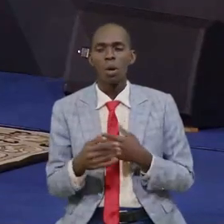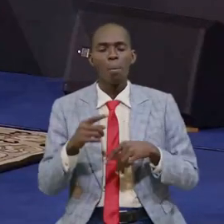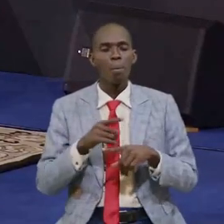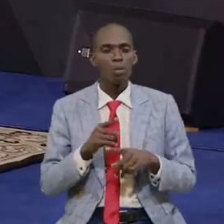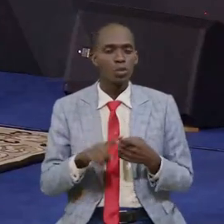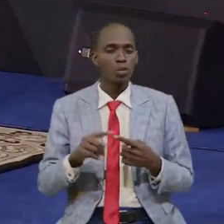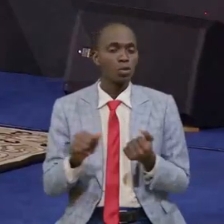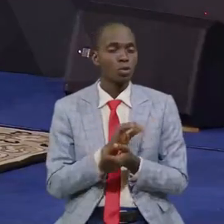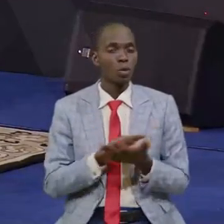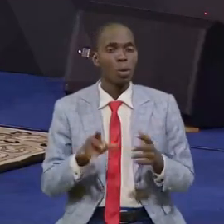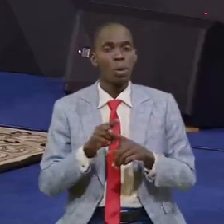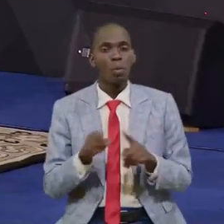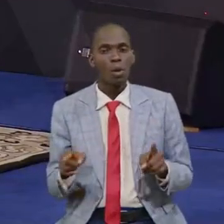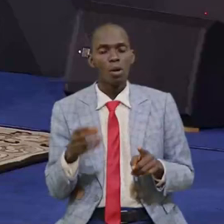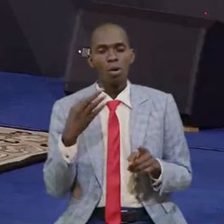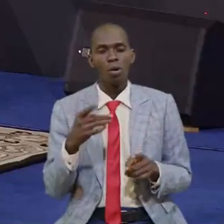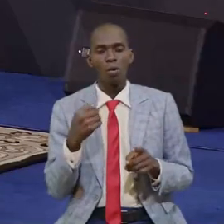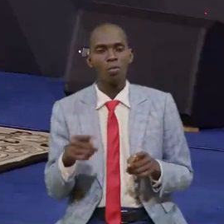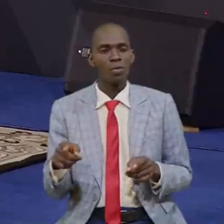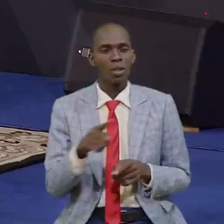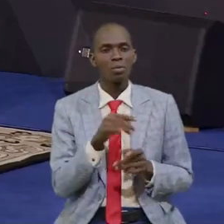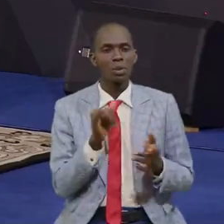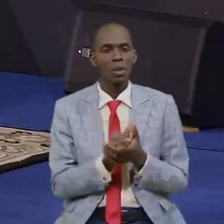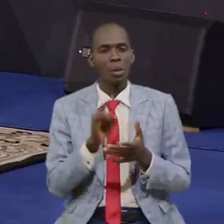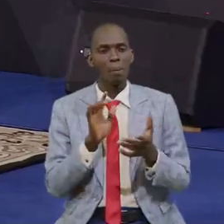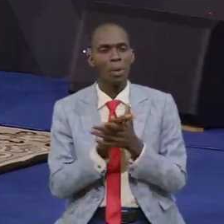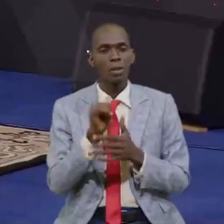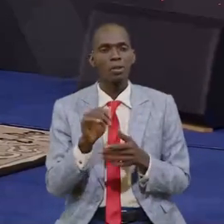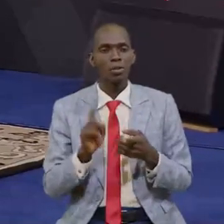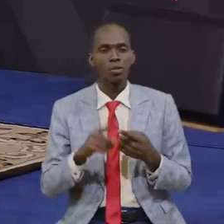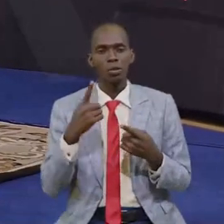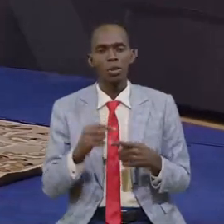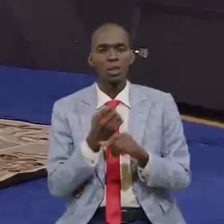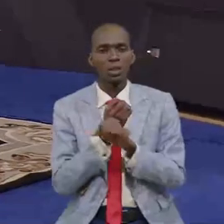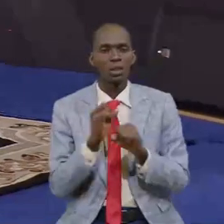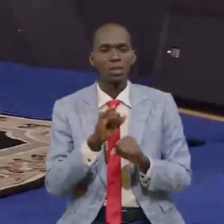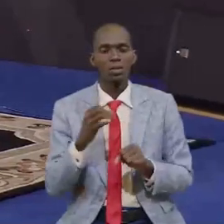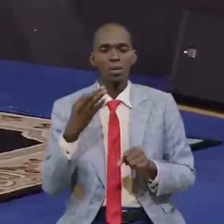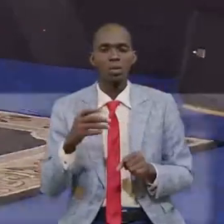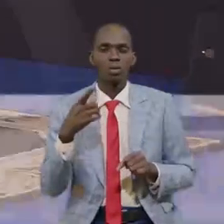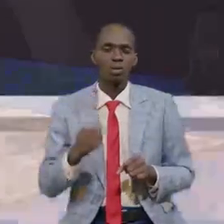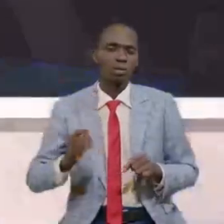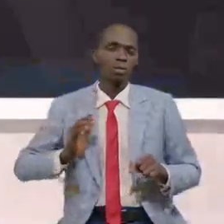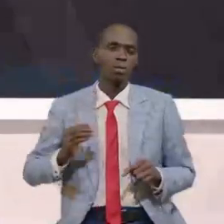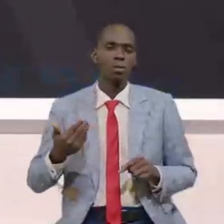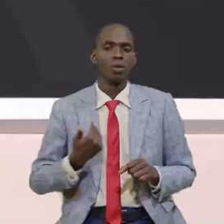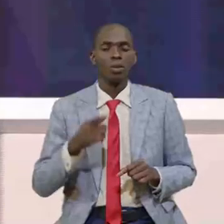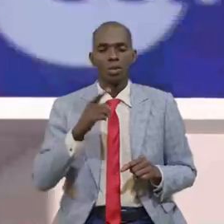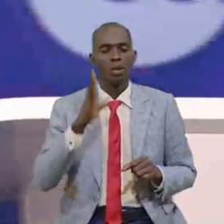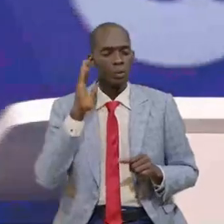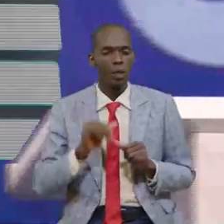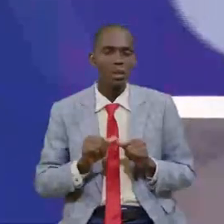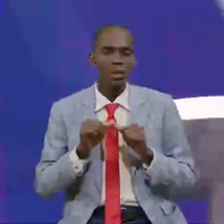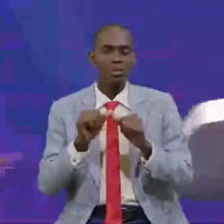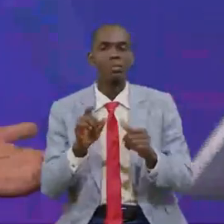ceux qui ont la foi pour sauver leur âme. Tu vas continuer à